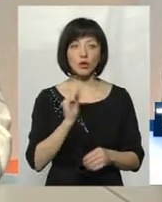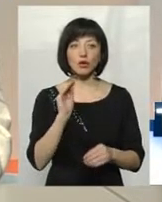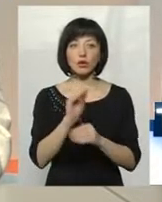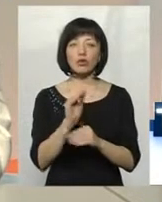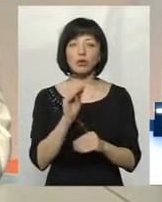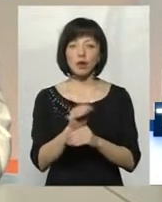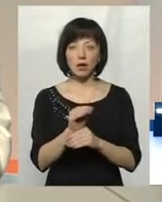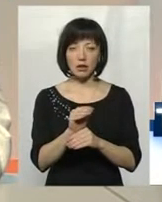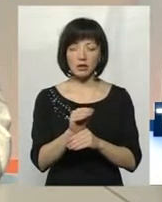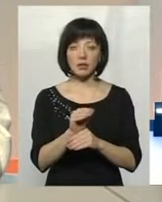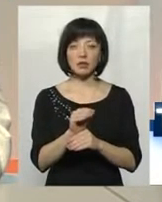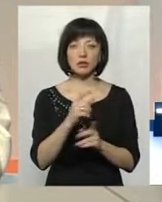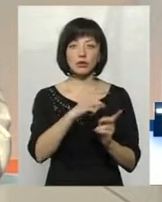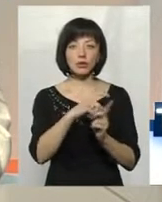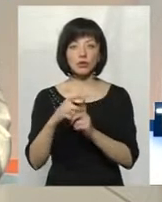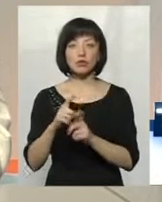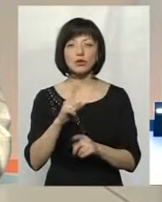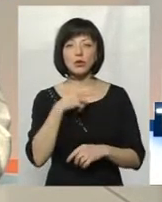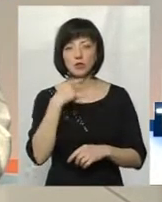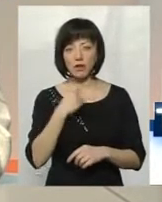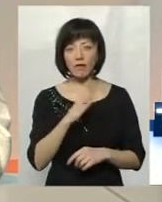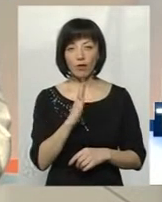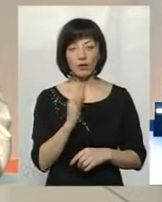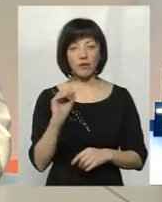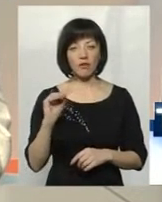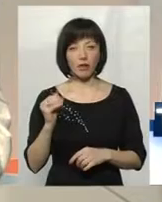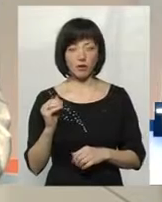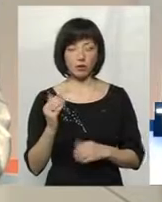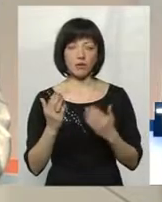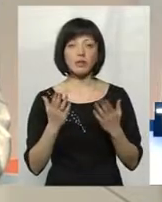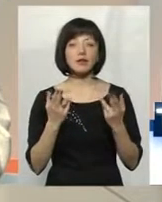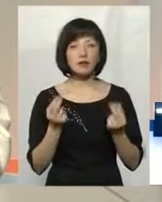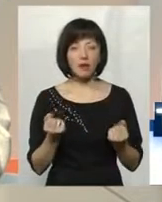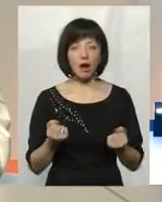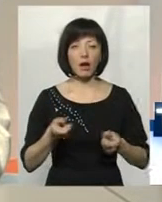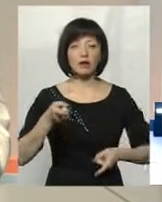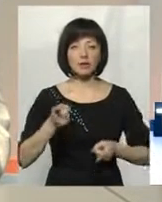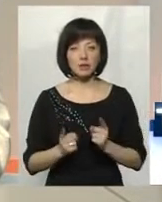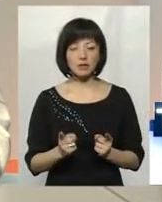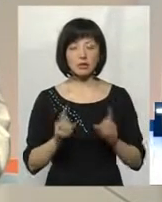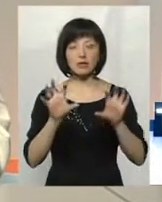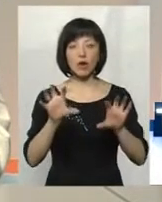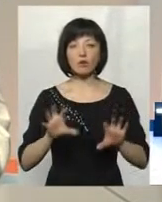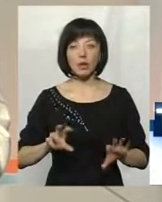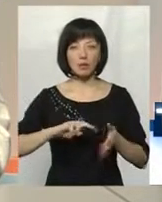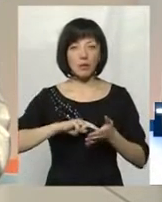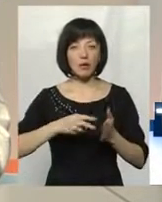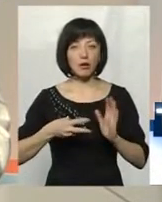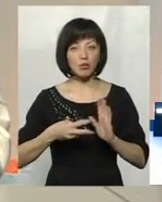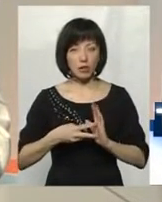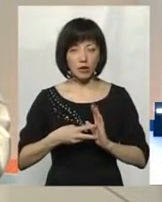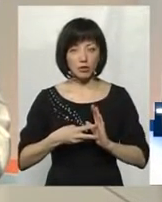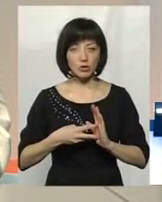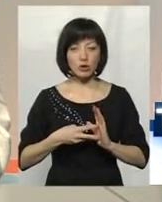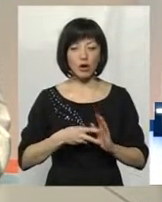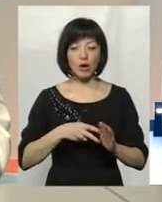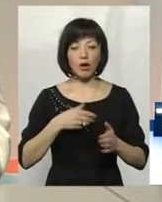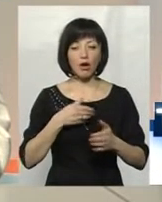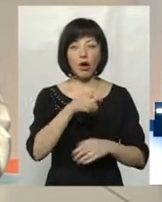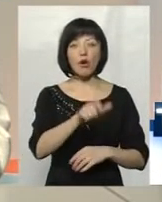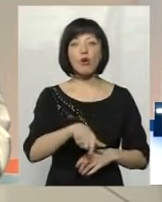до того, що сказав шановний Володимир Федорович. Так, дійсно, законодавством передбачені громадські